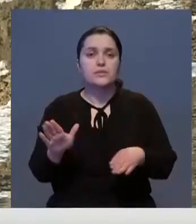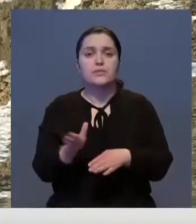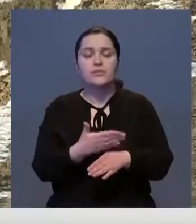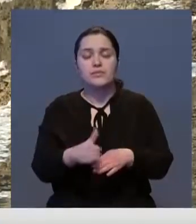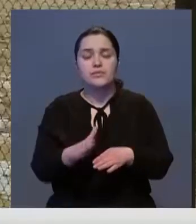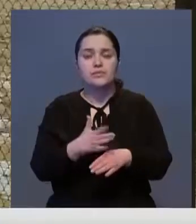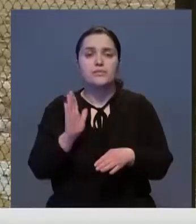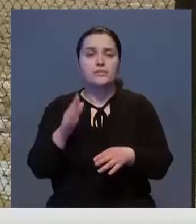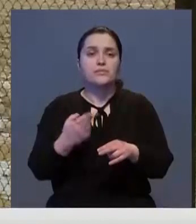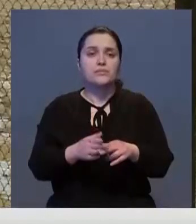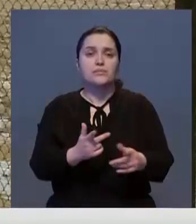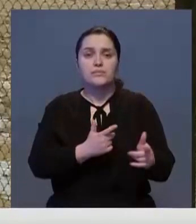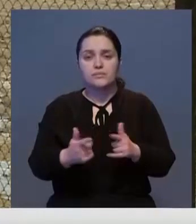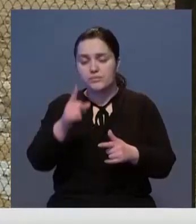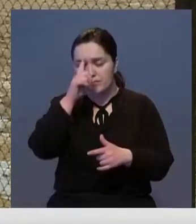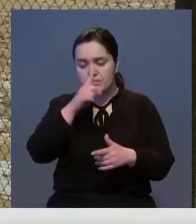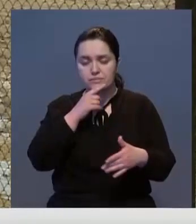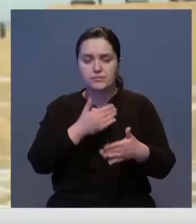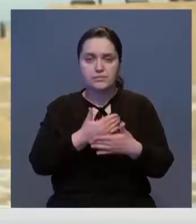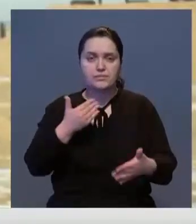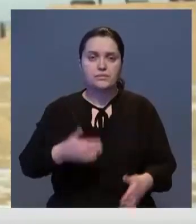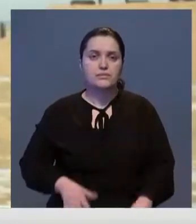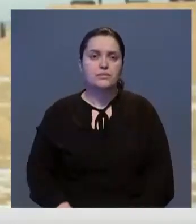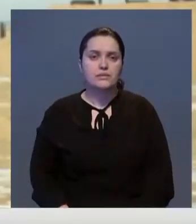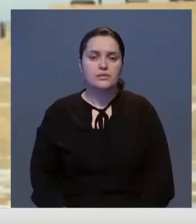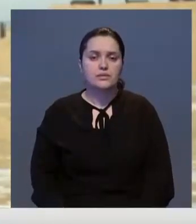Современный объект ввели в строй буквально месяц назад.